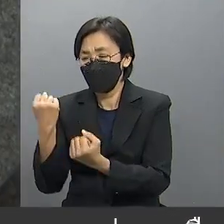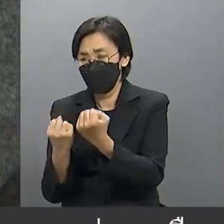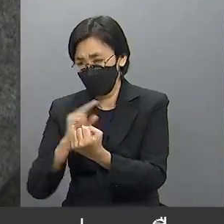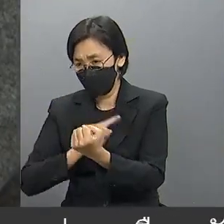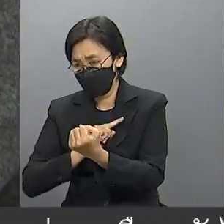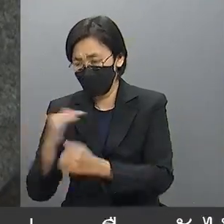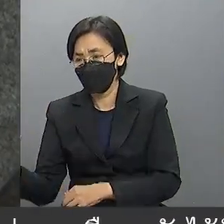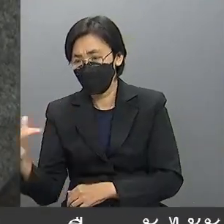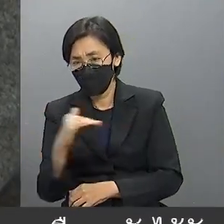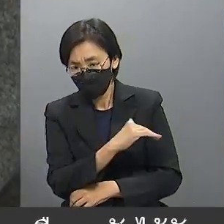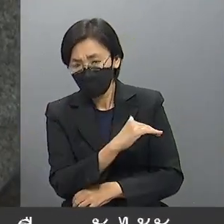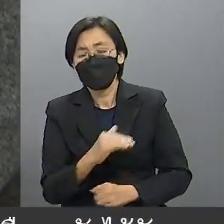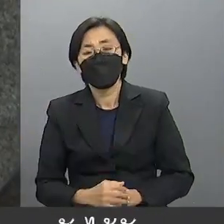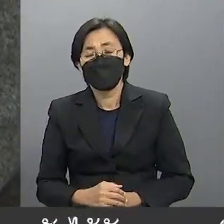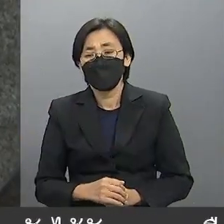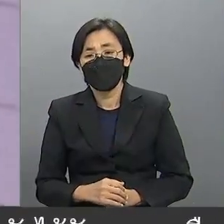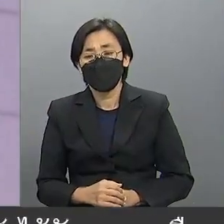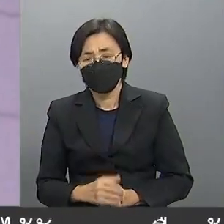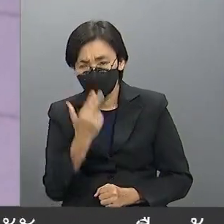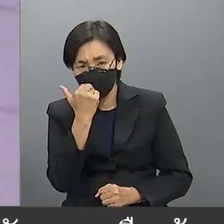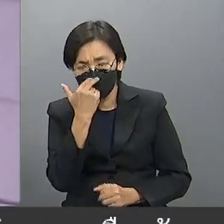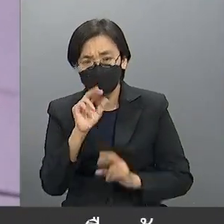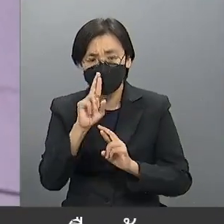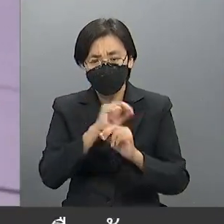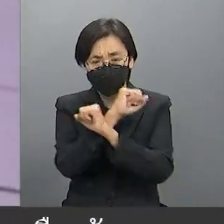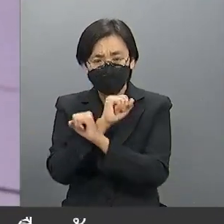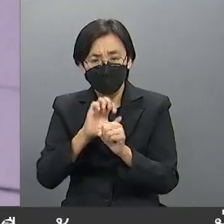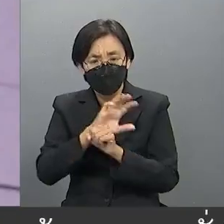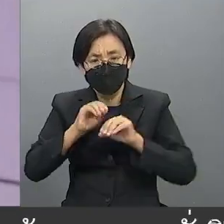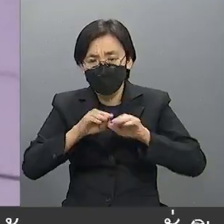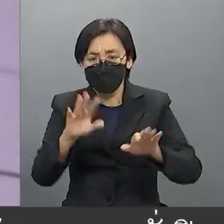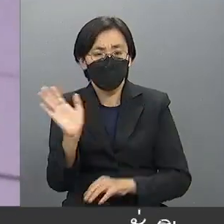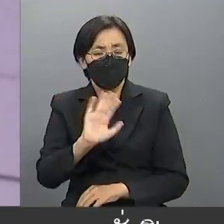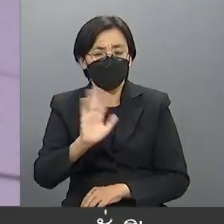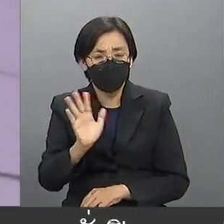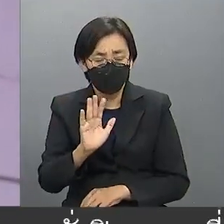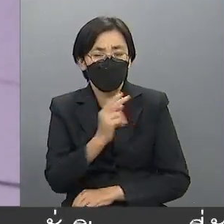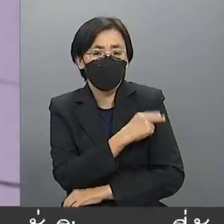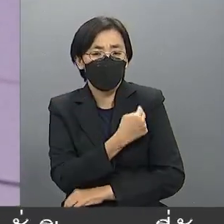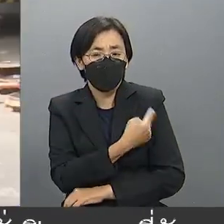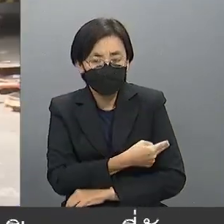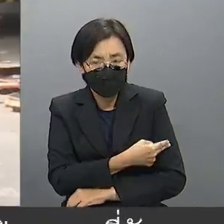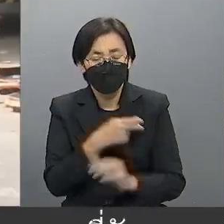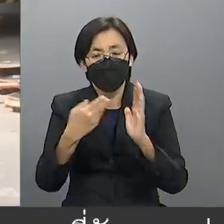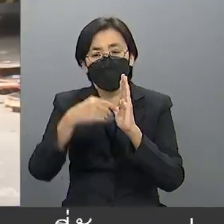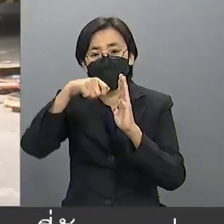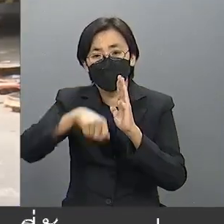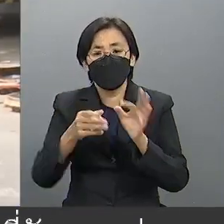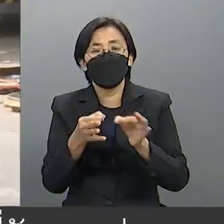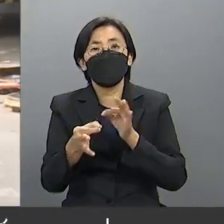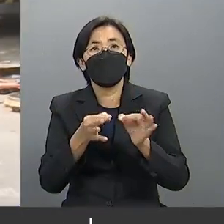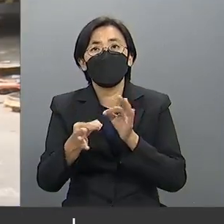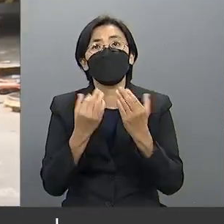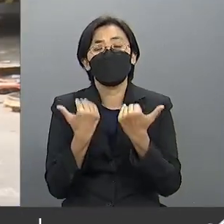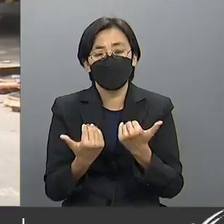ำชับให้ควบคุมการแพร่เชื้ออย่างเข้มงวดซึ่งนายแพทย์สาธารณสุขจังหวัดนครราชสีมาระบุว่ามีความพร้อมใน